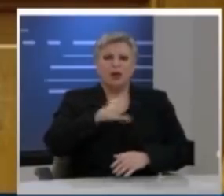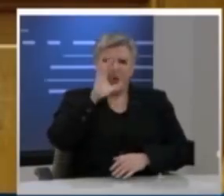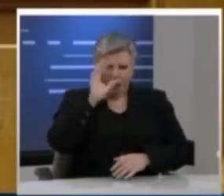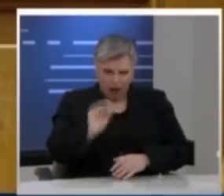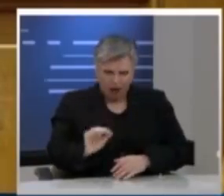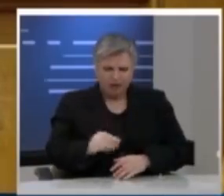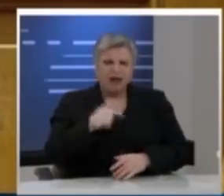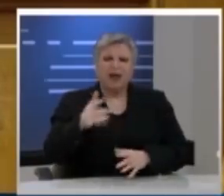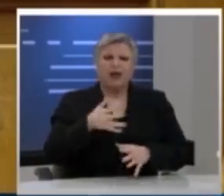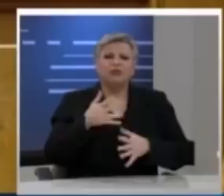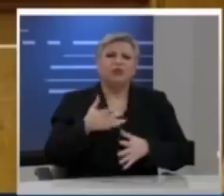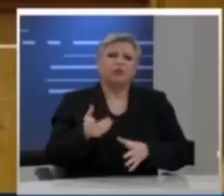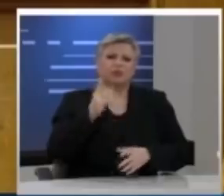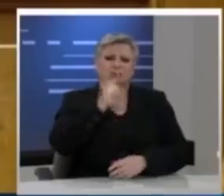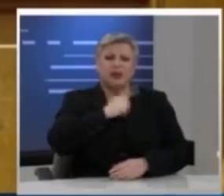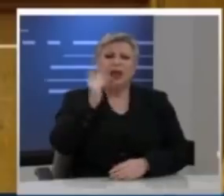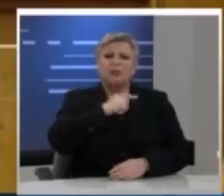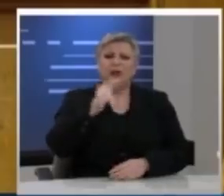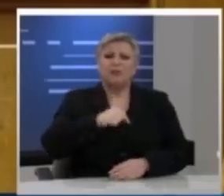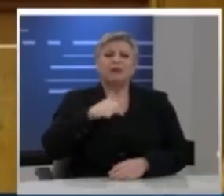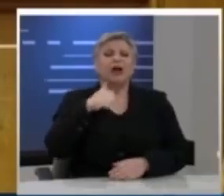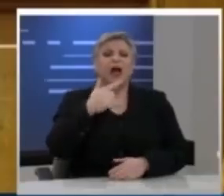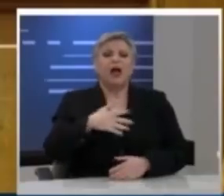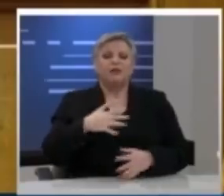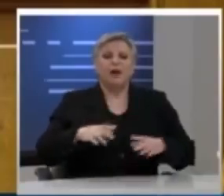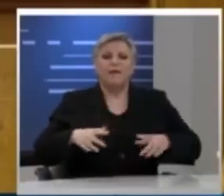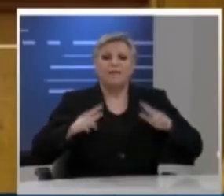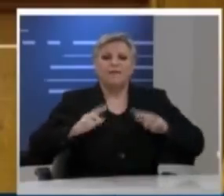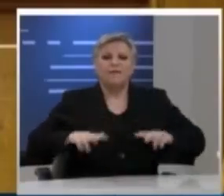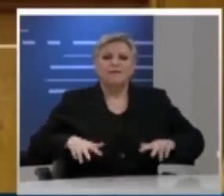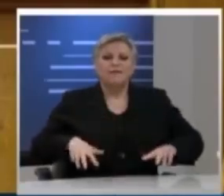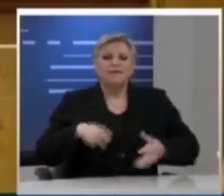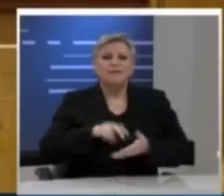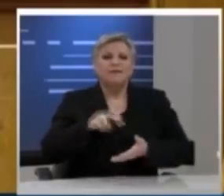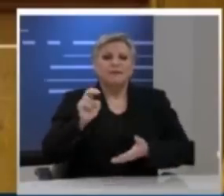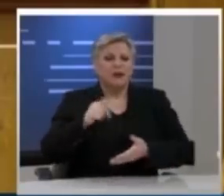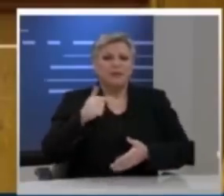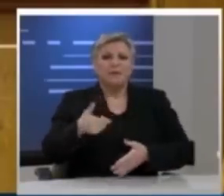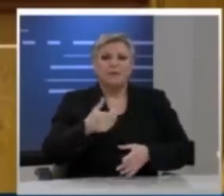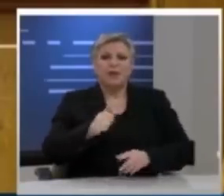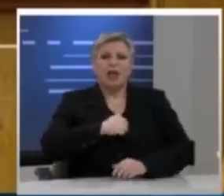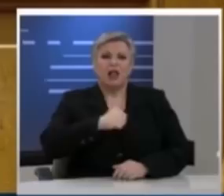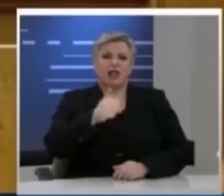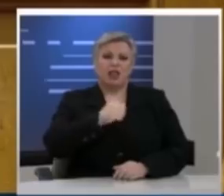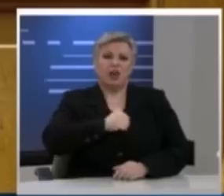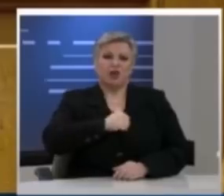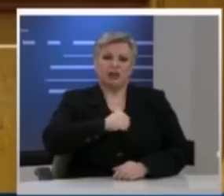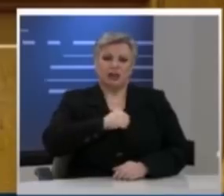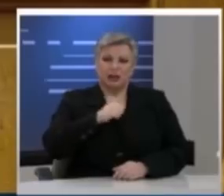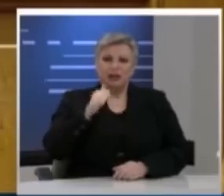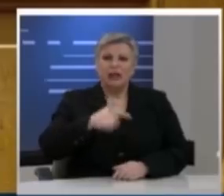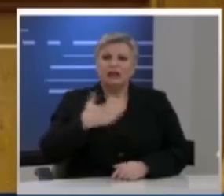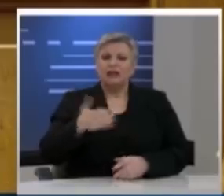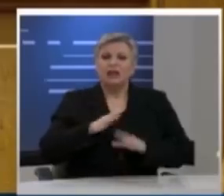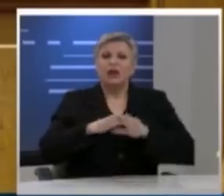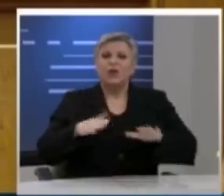βέβαια κάτι παραπάνω ξέρουν απ ότι καταλαβαίνουμε οι μαθητές δεν πάνε τήριο επειδή υπάρχουν τρία-τέσσερα μαθήματα